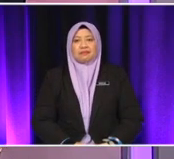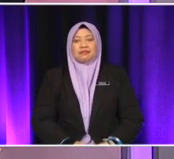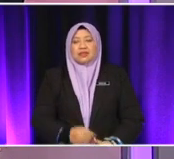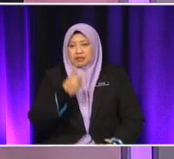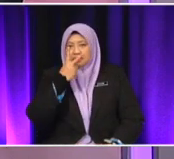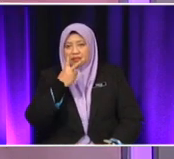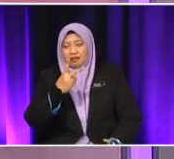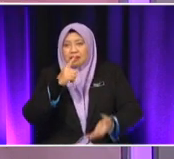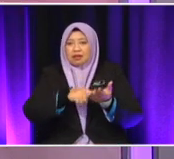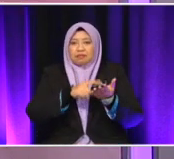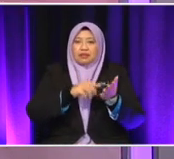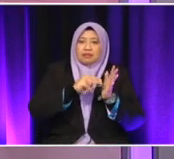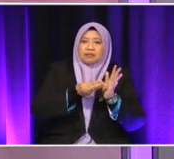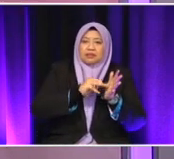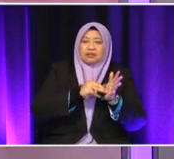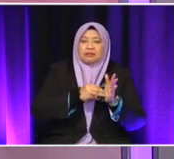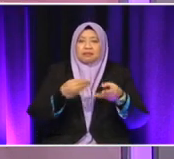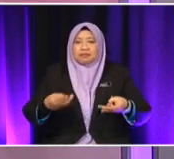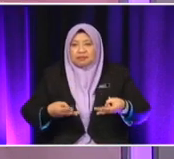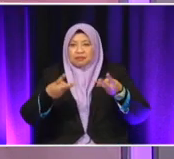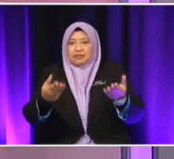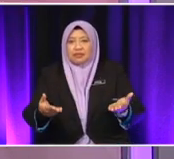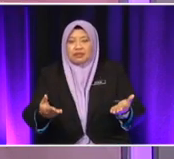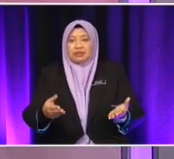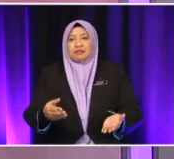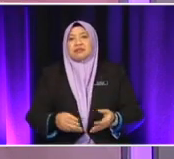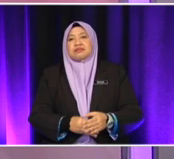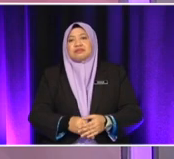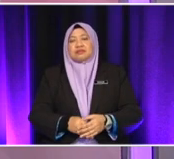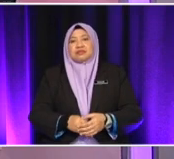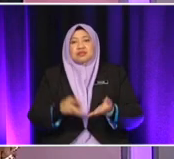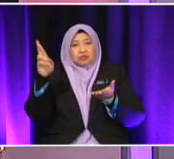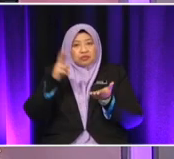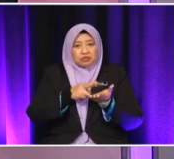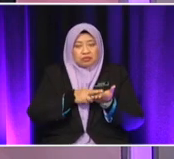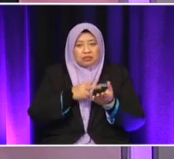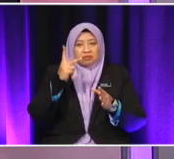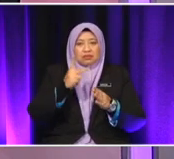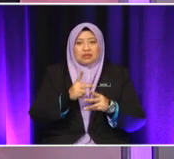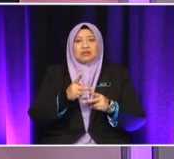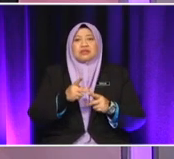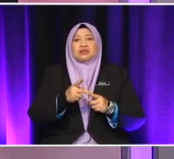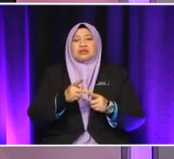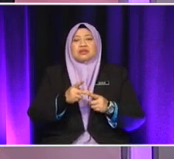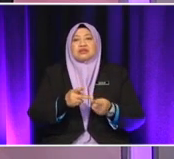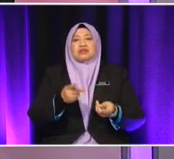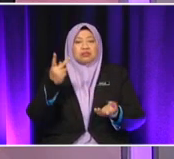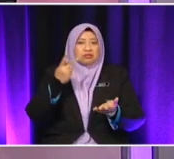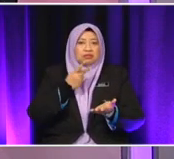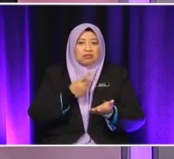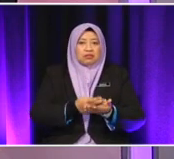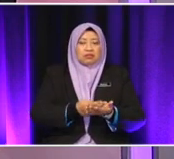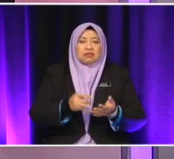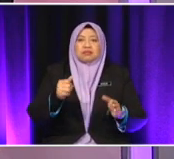tengok Apakah yang dimaksud dengan penawaran penawaran merujuk kepada quantity sesuatu barang atau